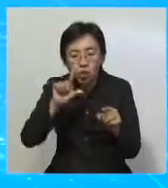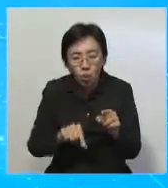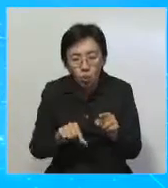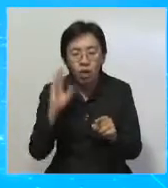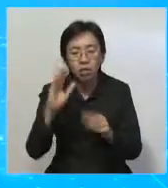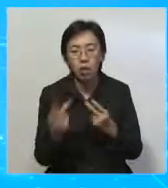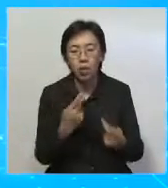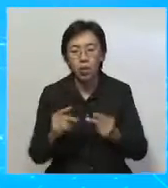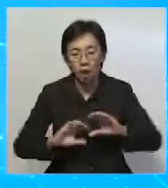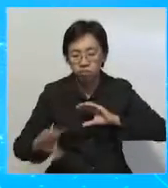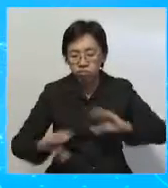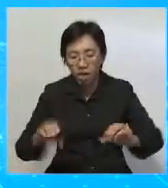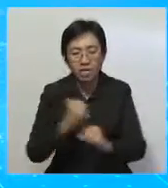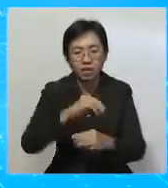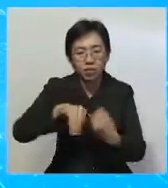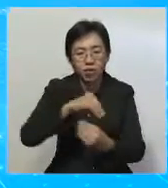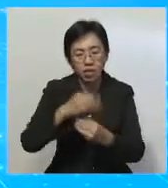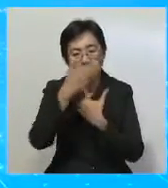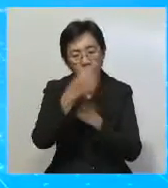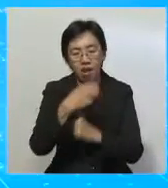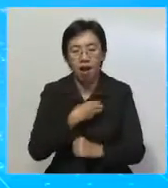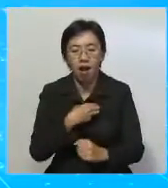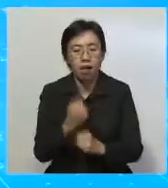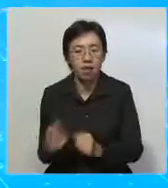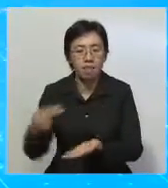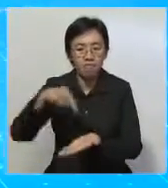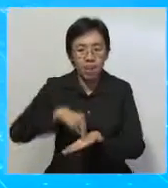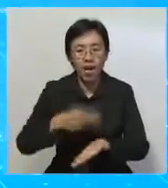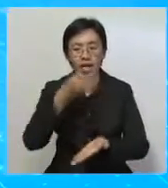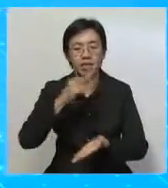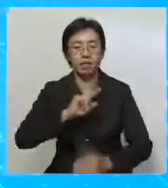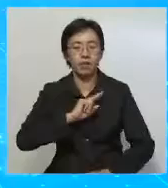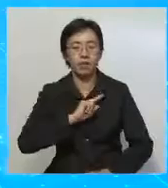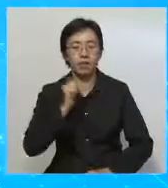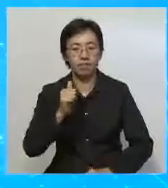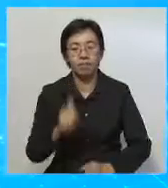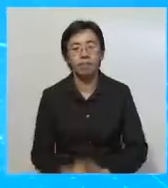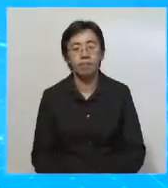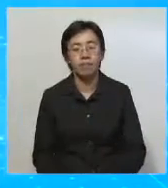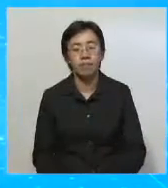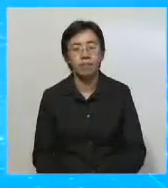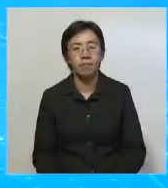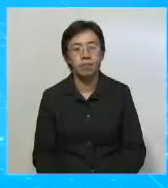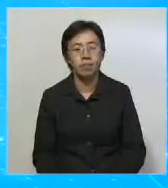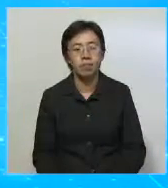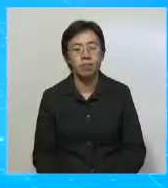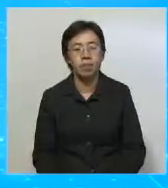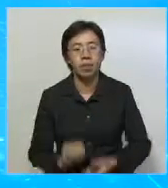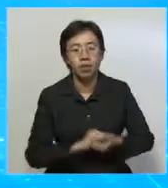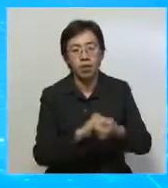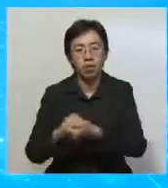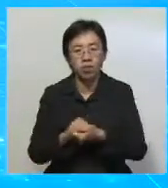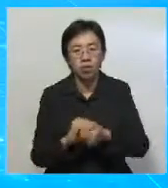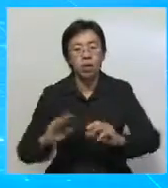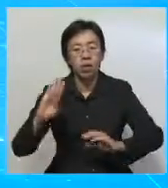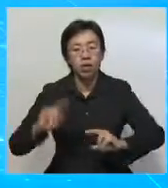สามารถเจรจาทำสัญญากับธุรกิจที่สนใจแล้วก็พร้อมประกอบอาชีพได้ในทันทีนะคะรวมทั้งได้รับความร่วมมือกับ